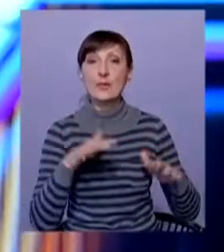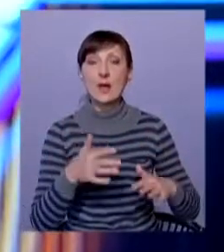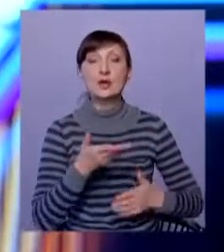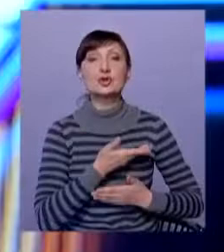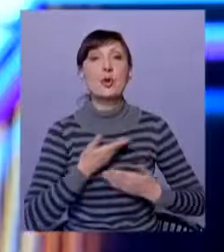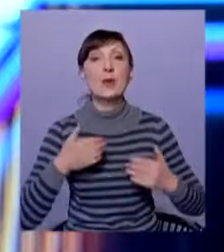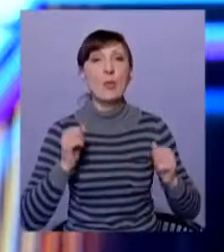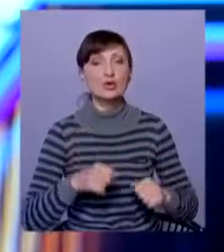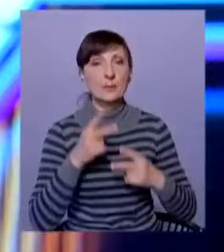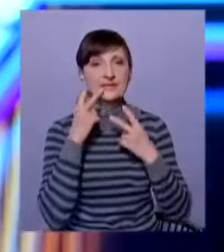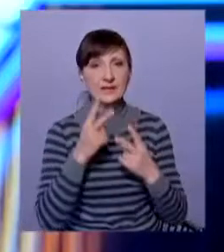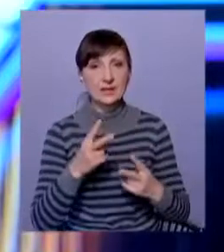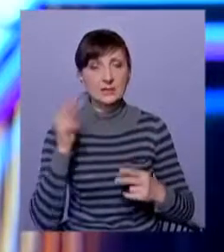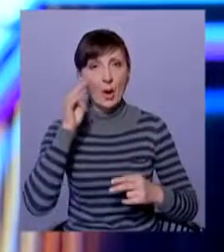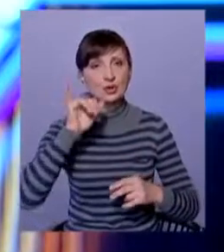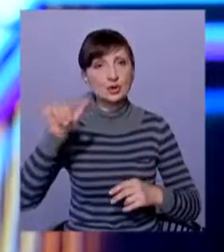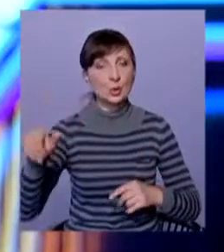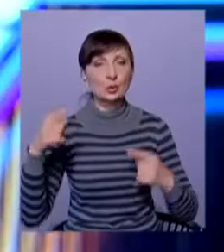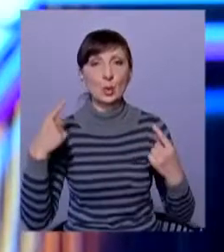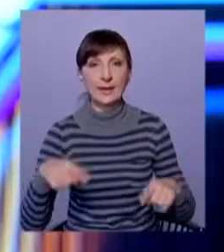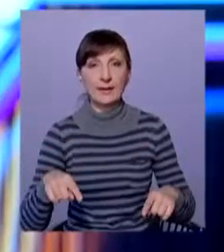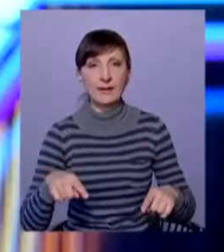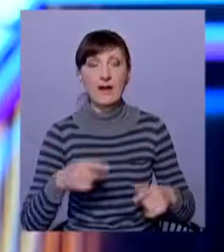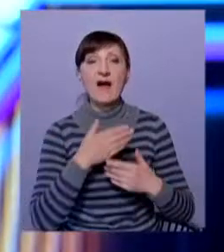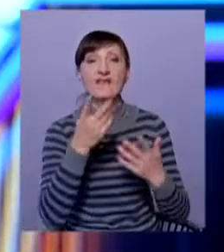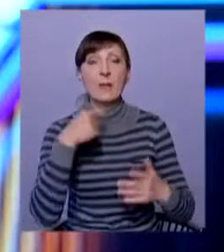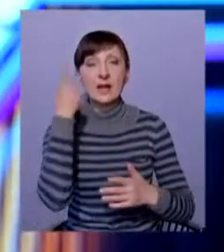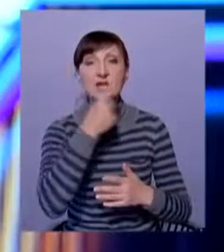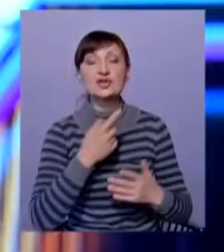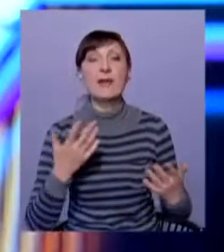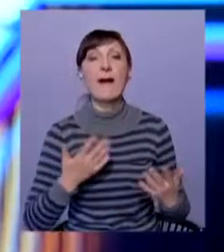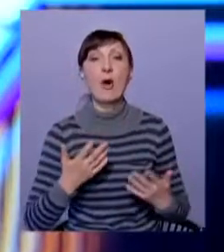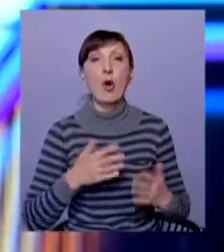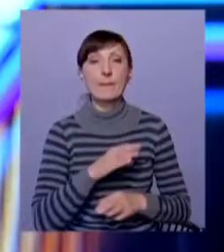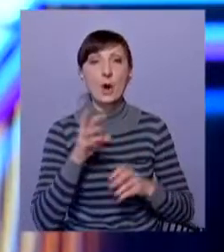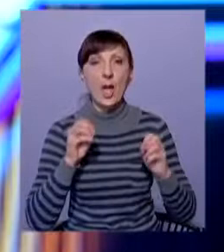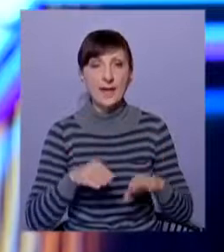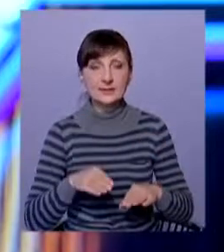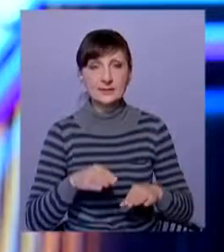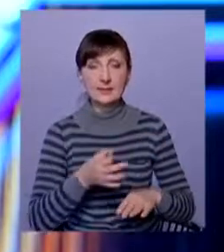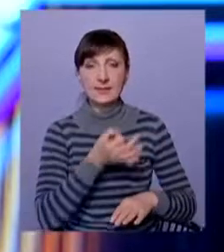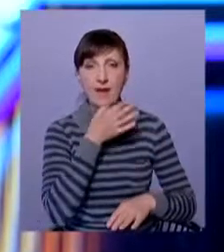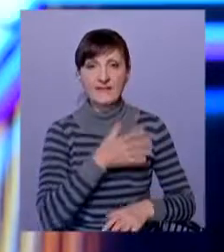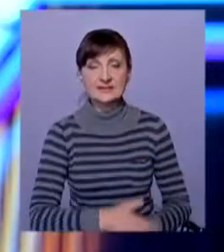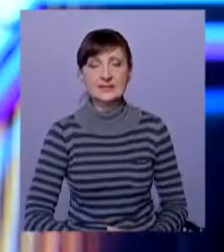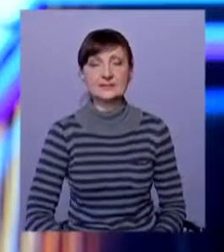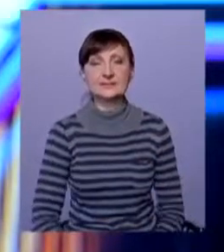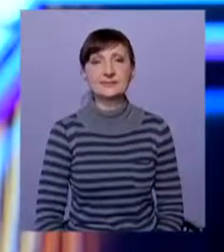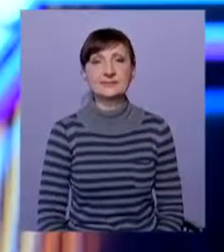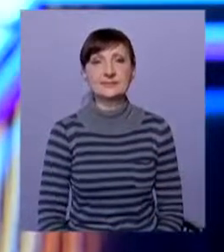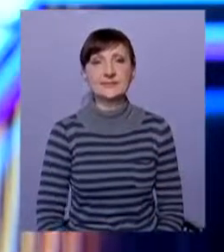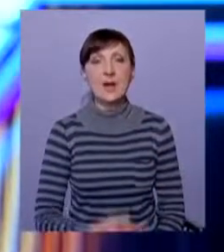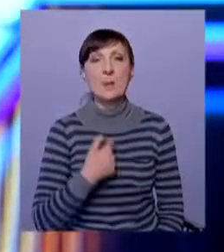можем посмотреть, да, поучиться у других, вам лично какой-нибудь вот проект или пример, может быть, приглянулся? Ну вот